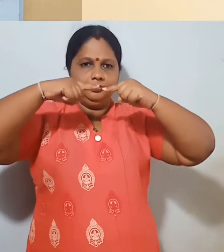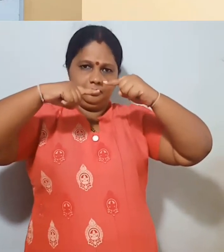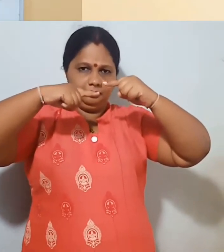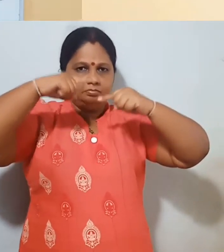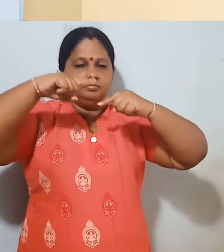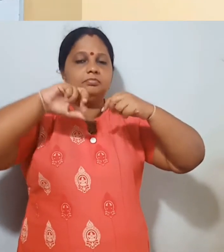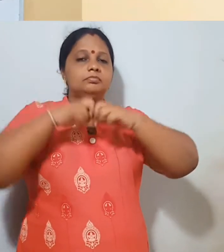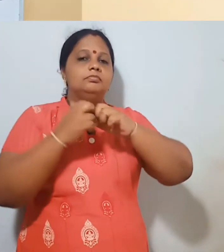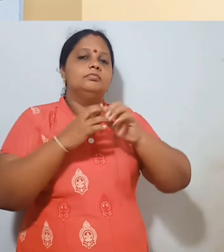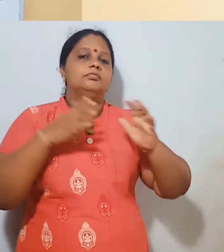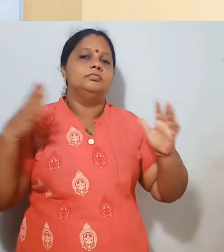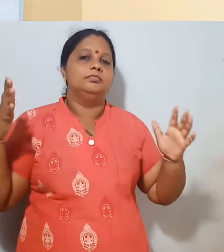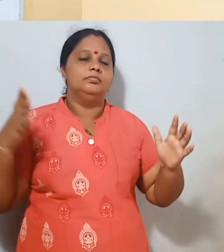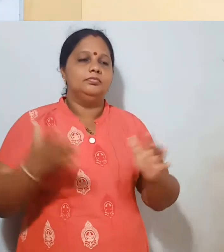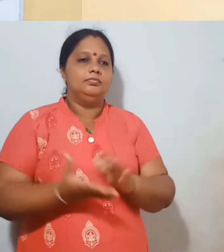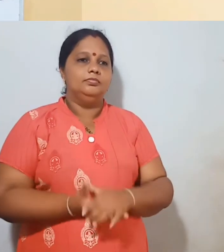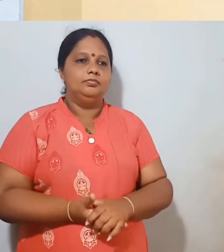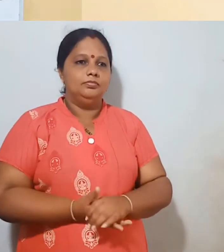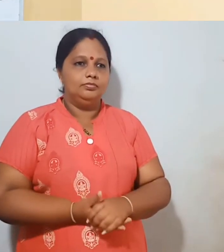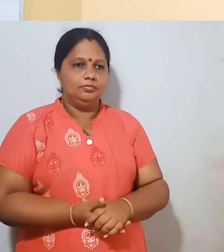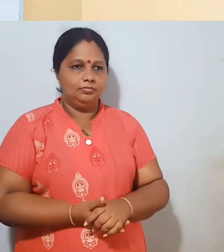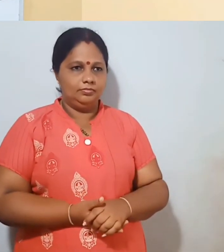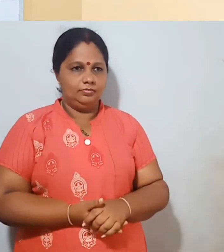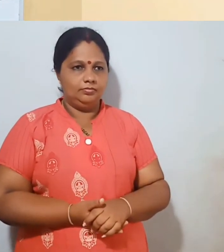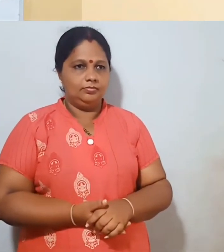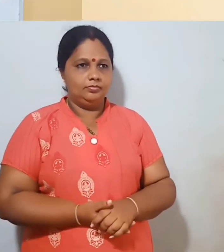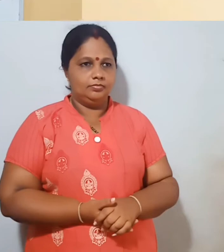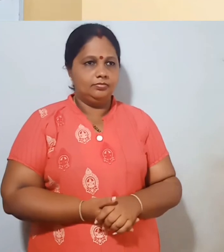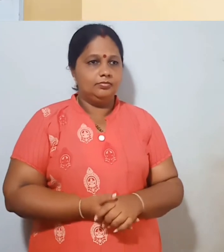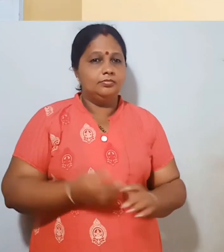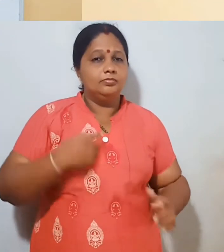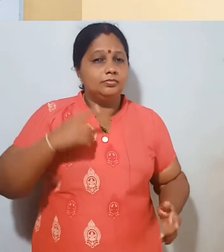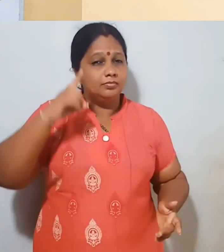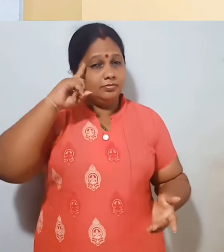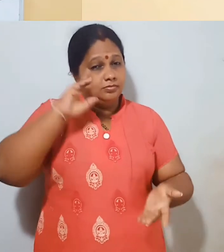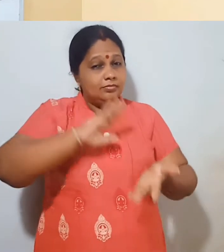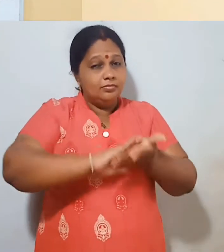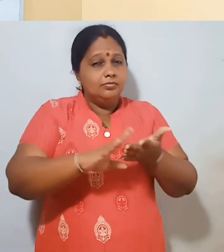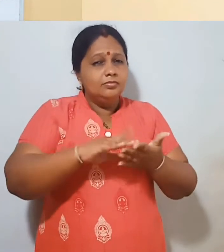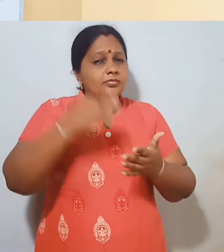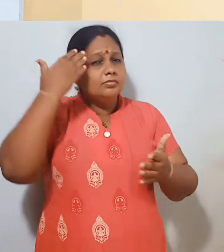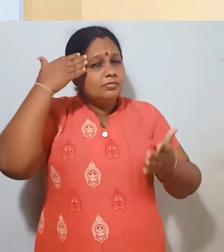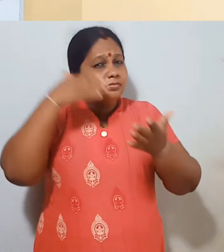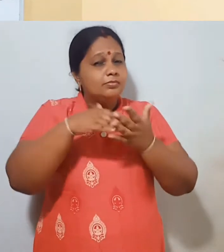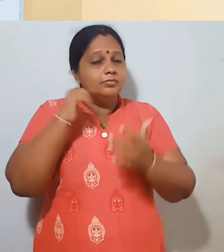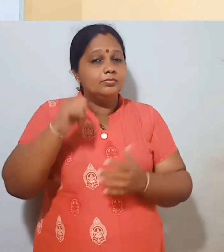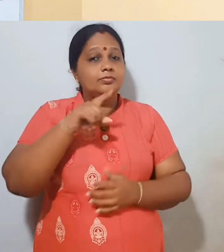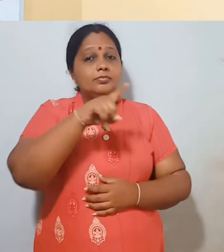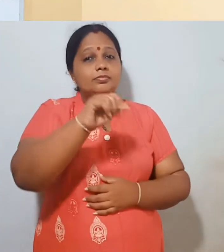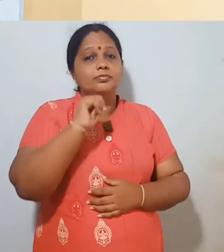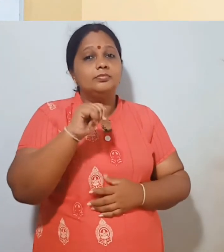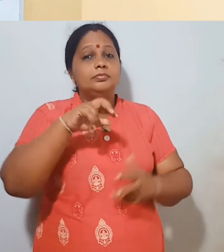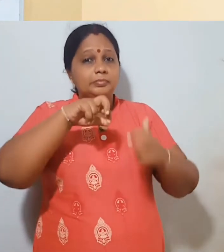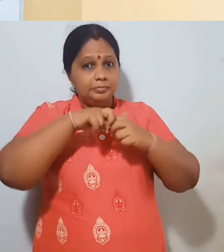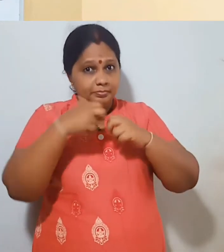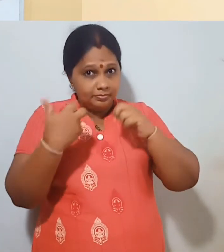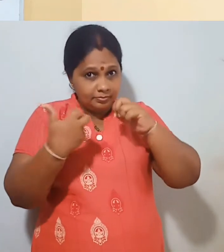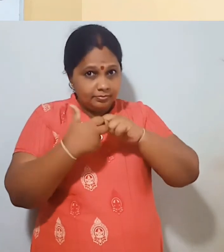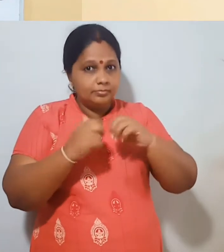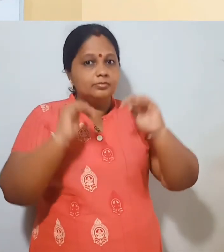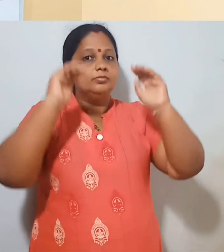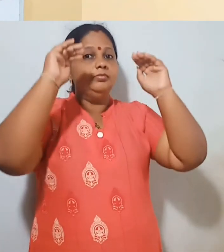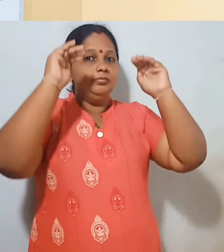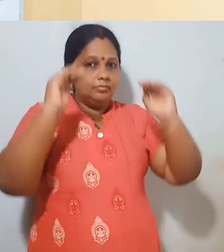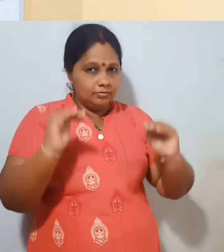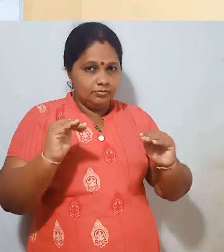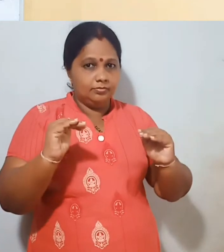பிரச்சனை. ரைட்? நாங்க முதலுதவியில நோக்கம் என்னன்னு சொல்லி சொன்னா அவருக்கு ஏற்படுற பிரச்சனைய